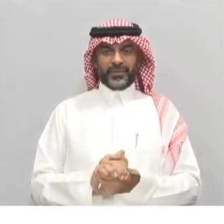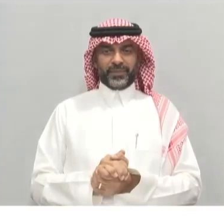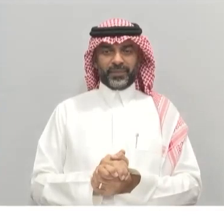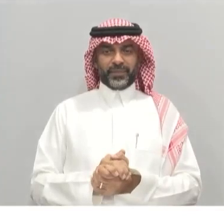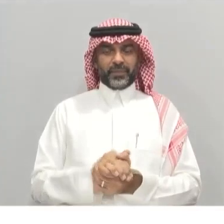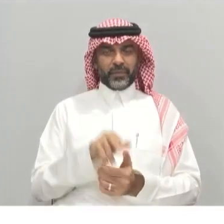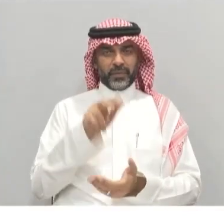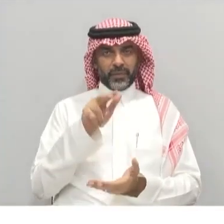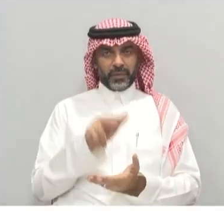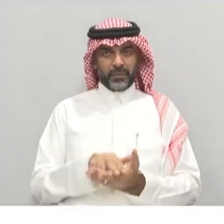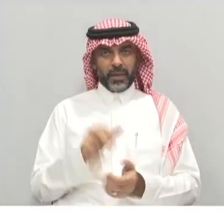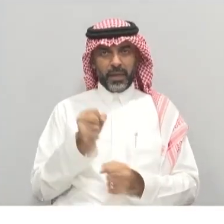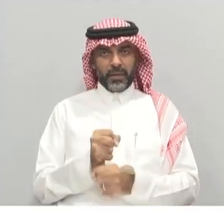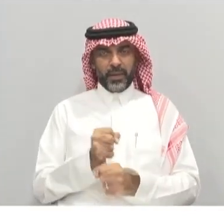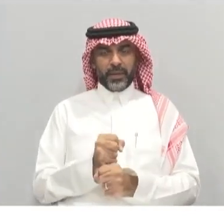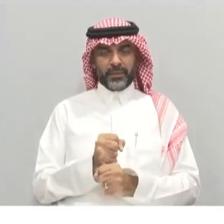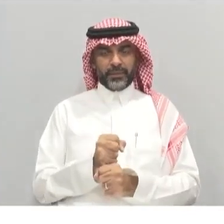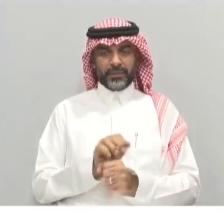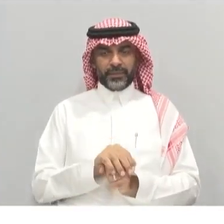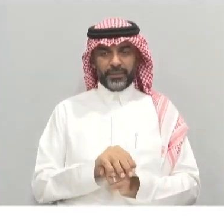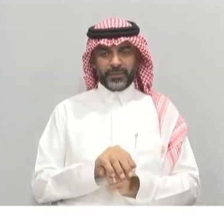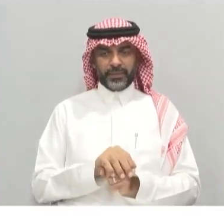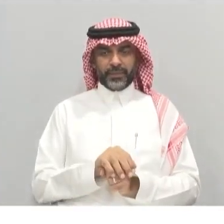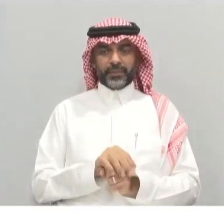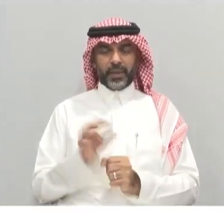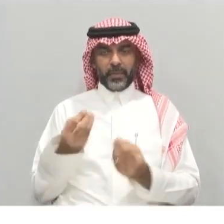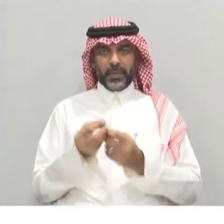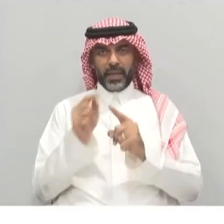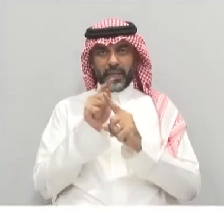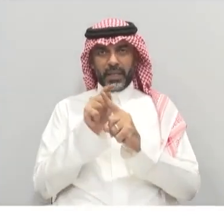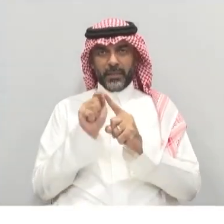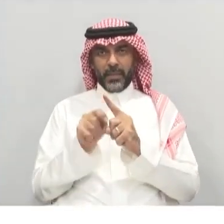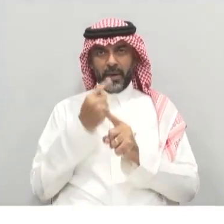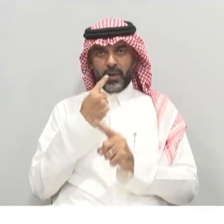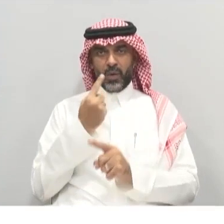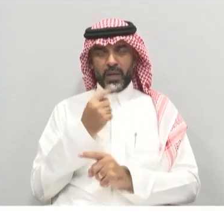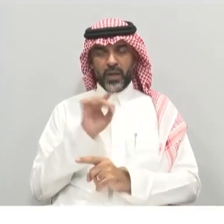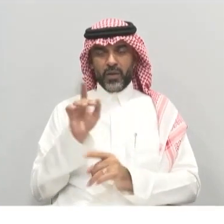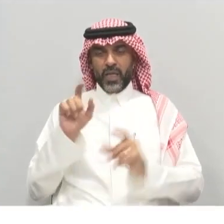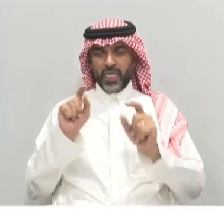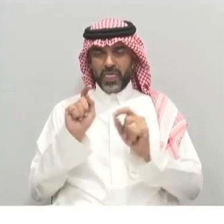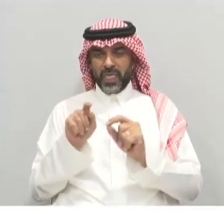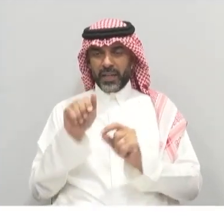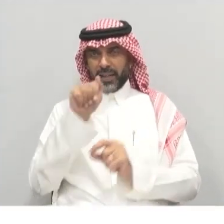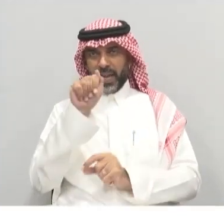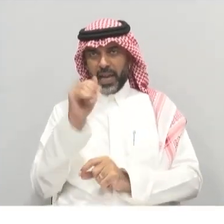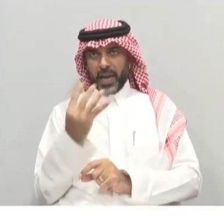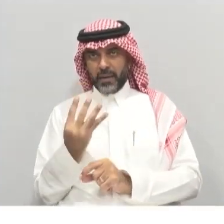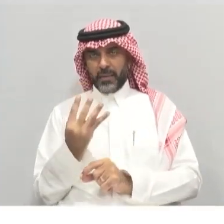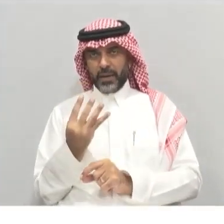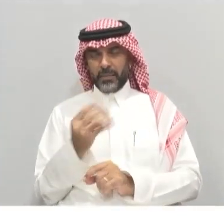تطبيق عملي على اجراء عمليه حسابيه باستخدام النسب المئويه نقوم بالضغط على الخليه اي اربعه